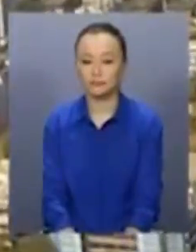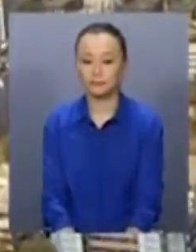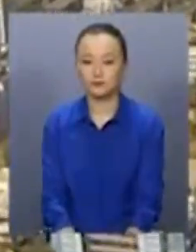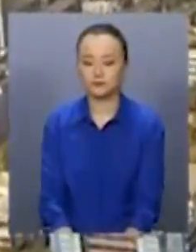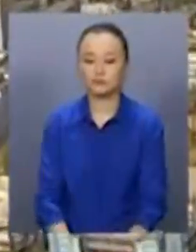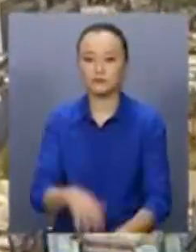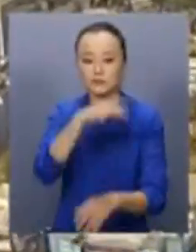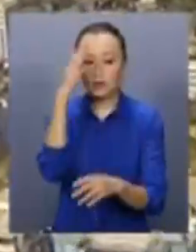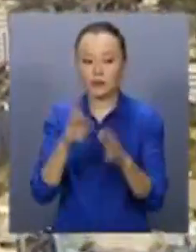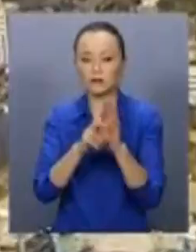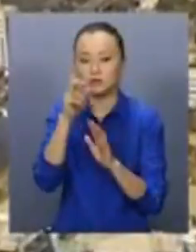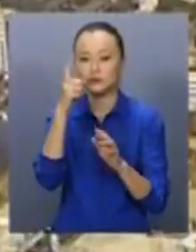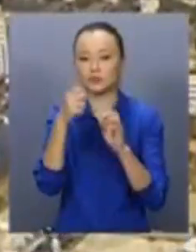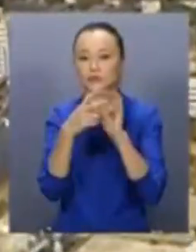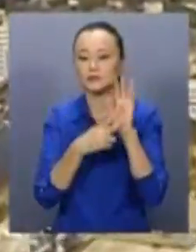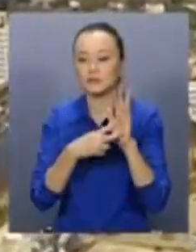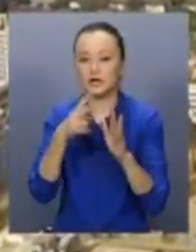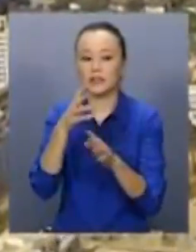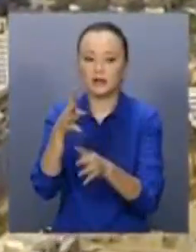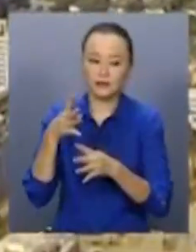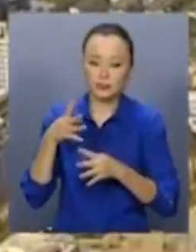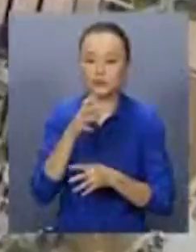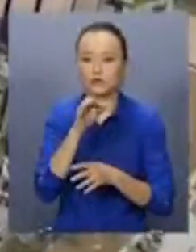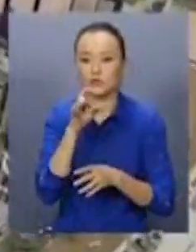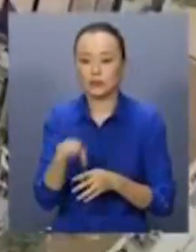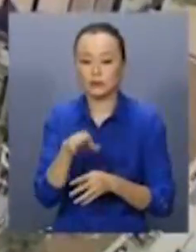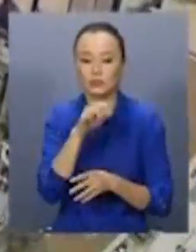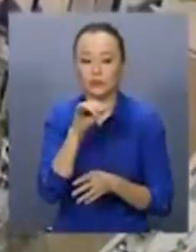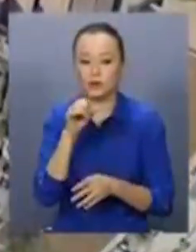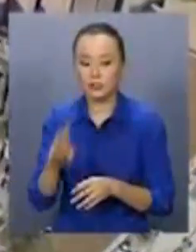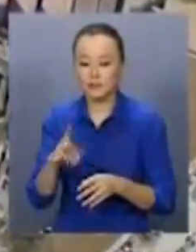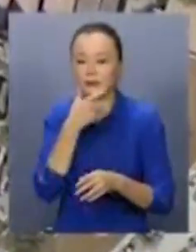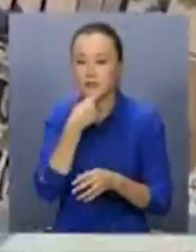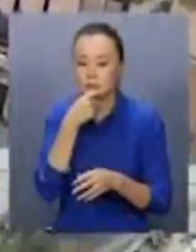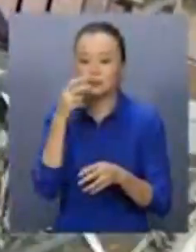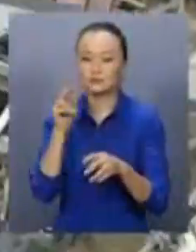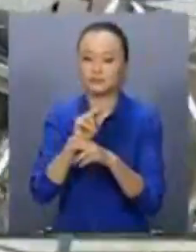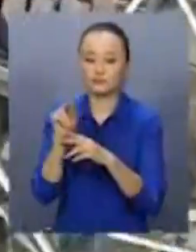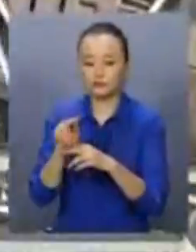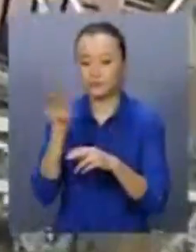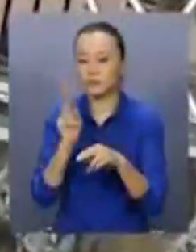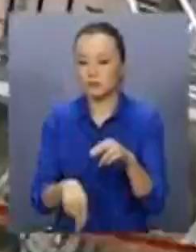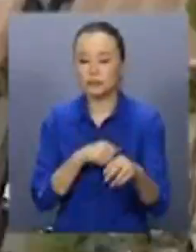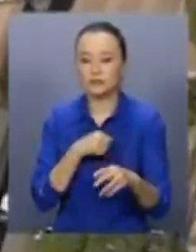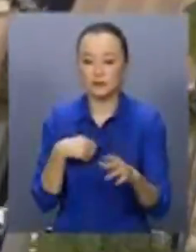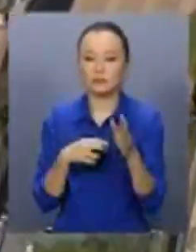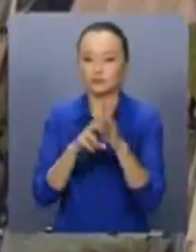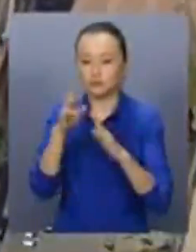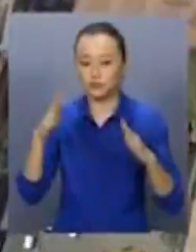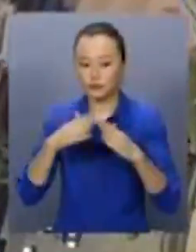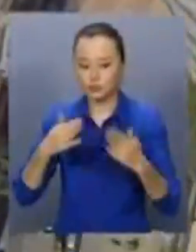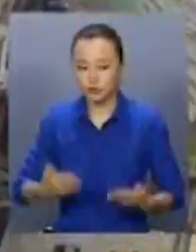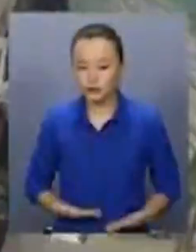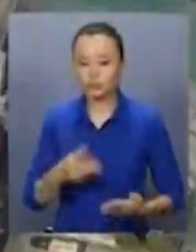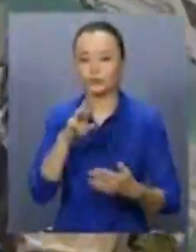Көппен таласқан 117 қабатты World One ғимаратының әрлеу жұмыстары аяқталса, әлемдегі ең биік тұрғын үй және